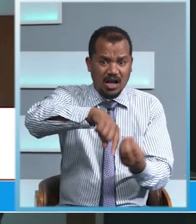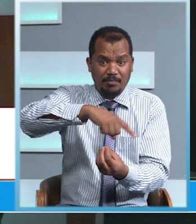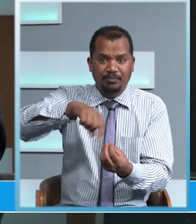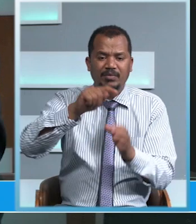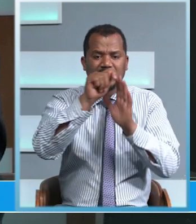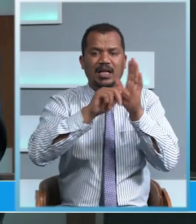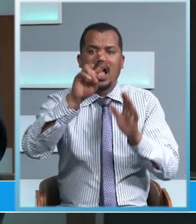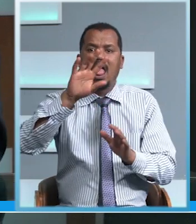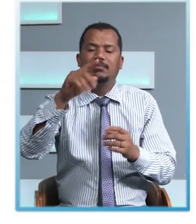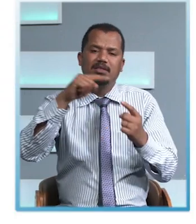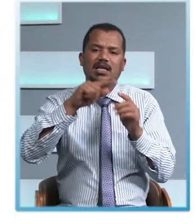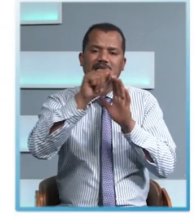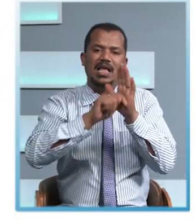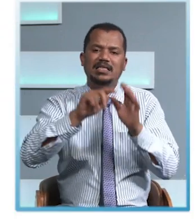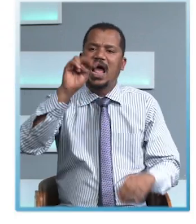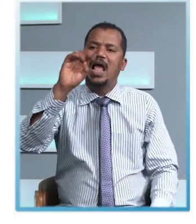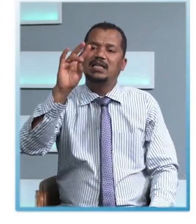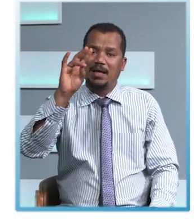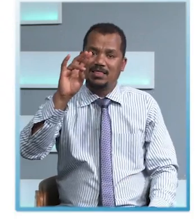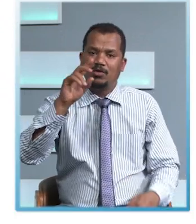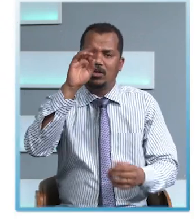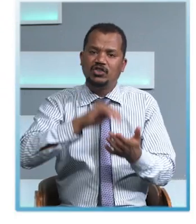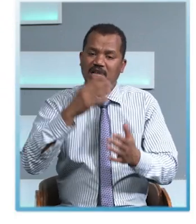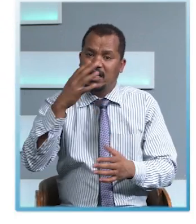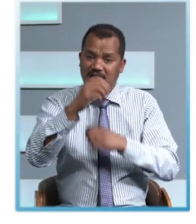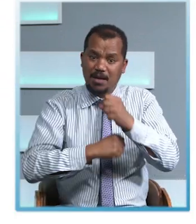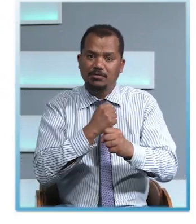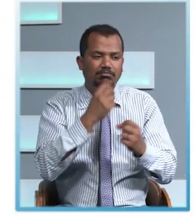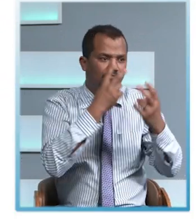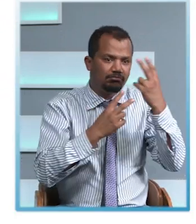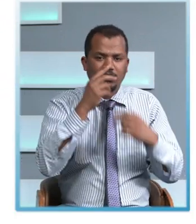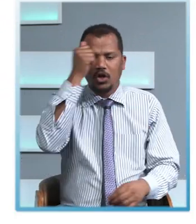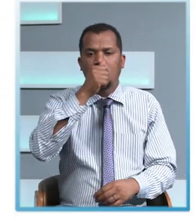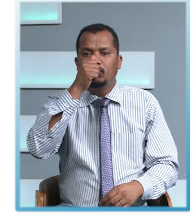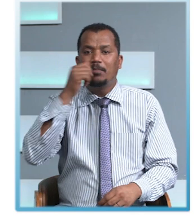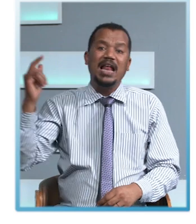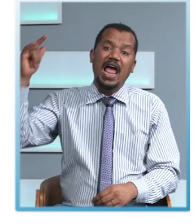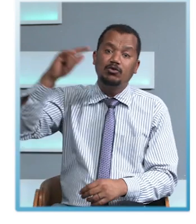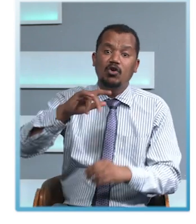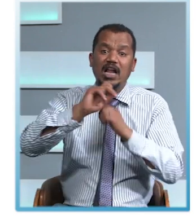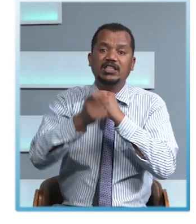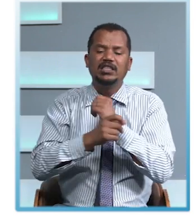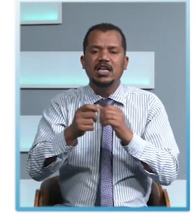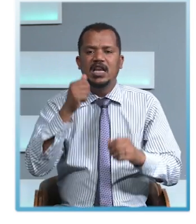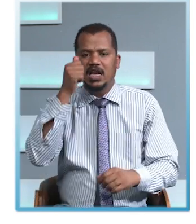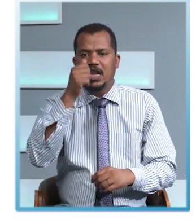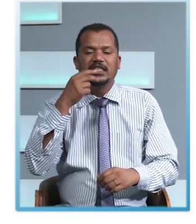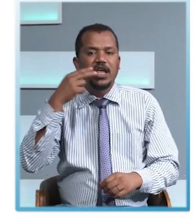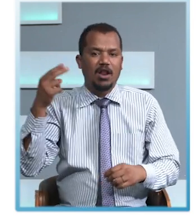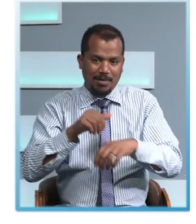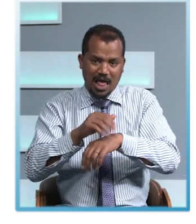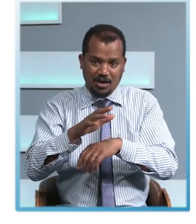የተጎዱ አካባቢዎችን ከታህሳስ 25 ቀን እስከ ታህሳስ 27 ቀን 2014 ዓ.ም እንደሚጎበኝ የኢትዮጵያ ዲያስፖራ ኤጀንሲ